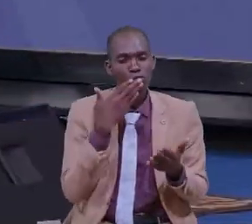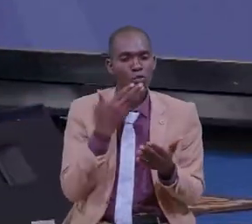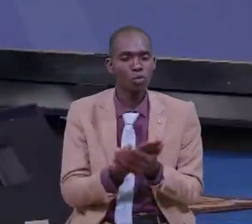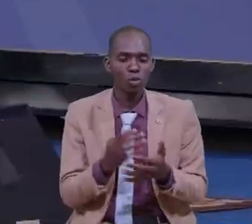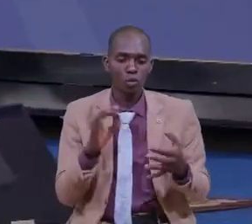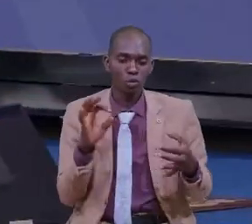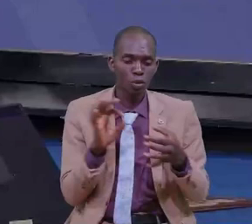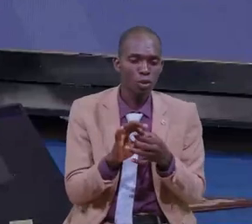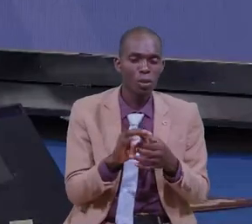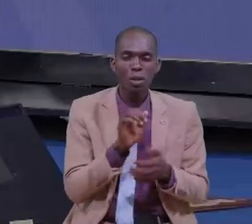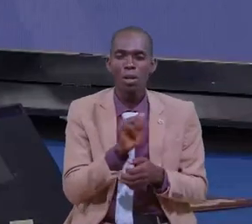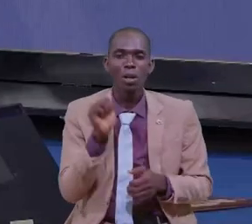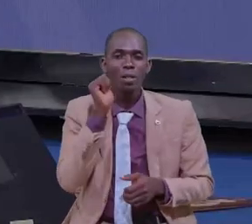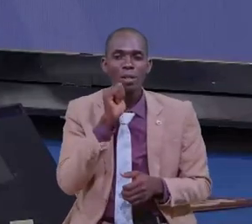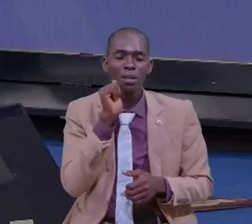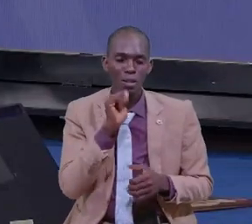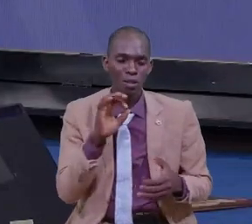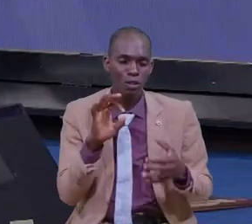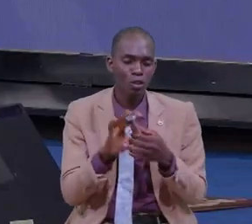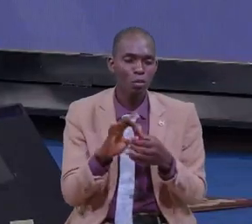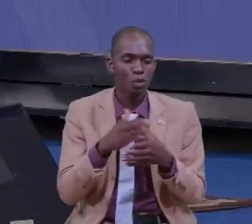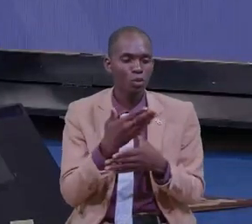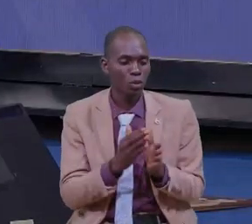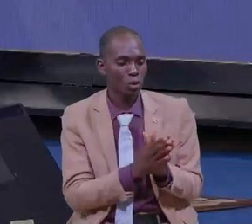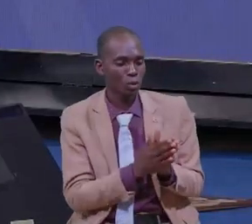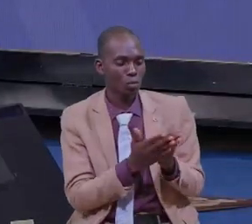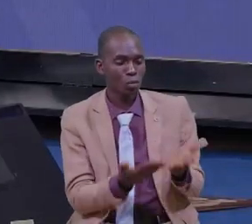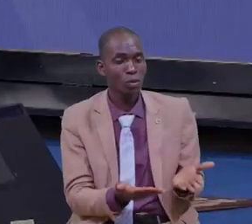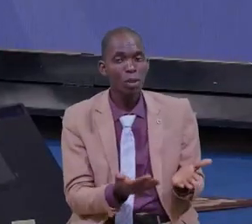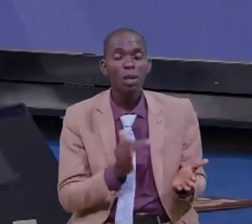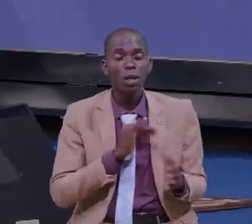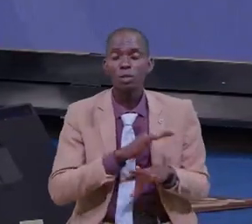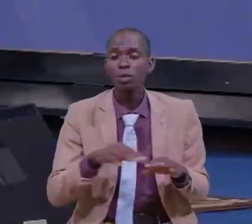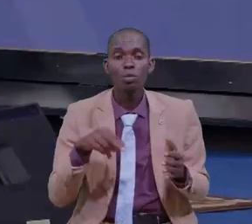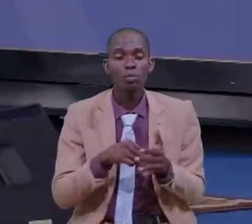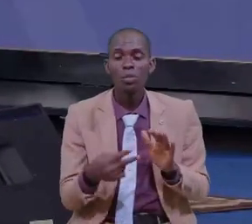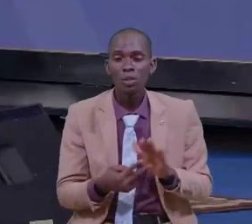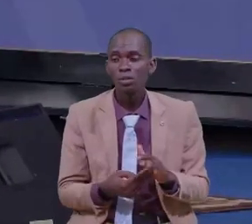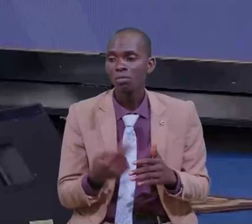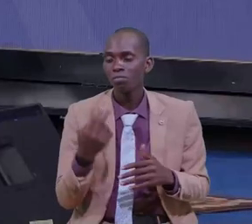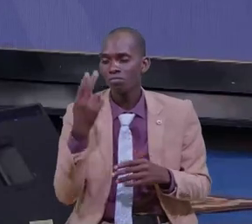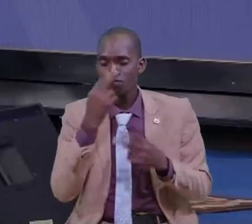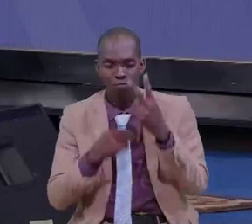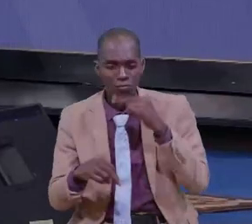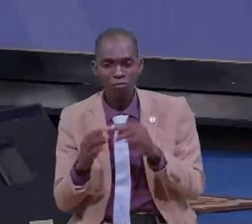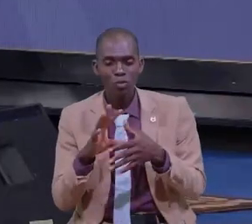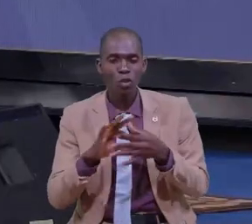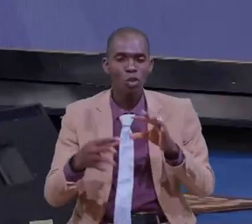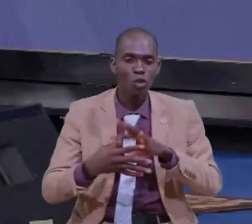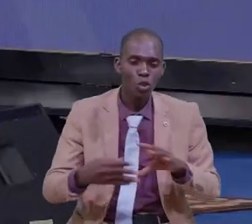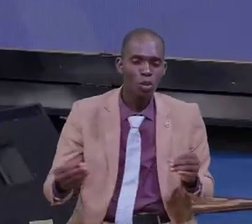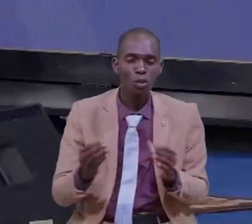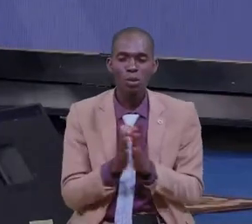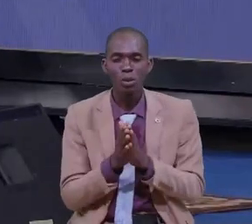bonne connexion, une connexion quotidienne entre les livres. Je ne parle pas des nouvelles, je ne parle pas